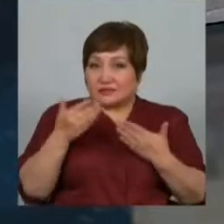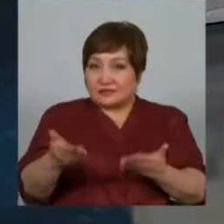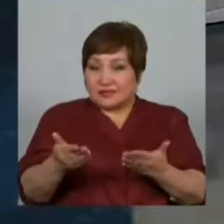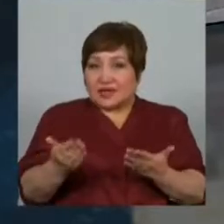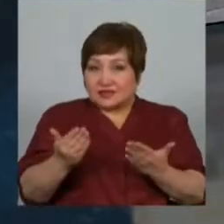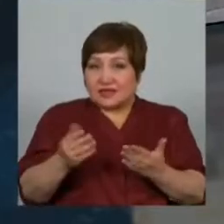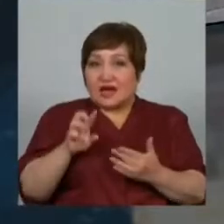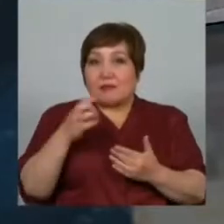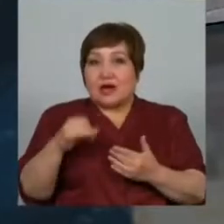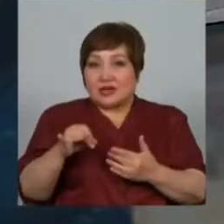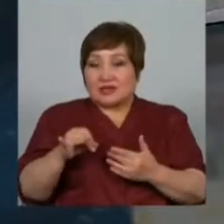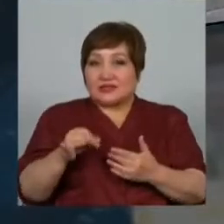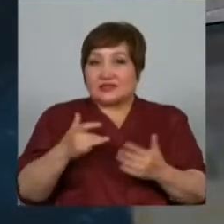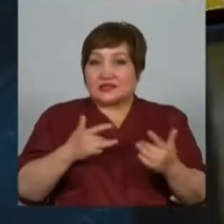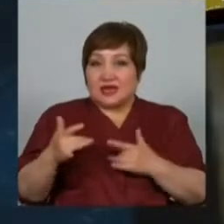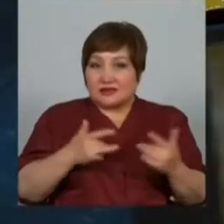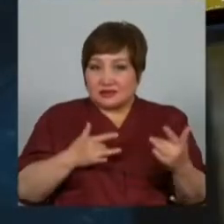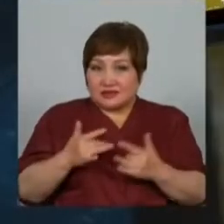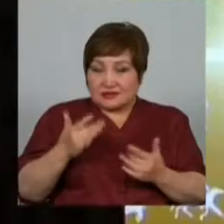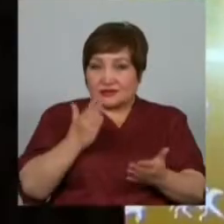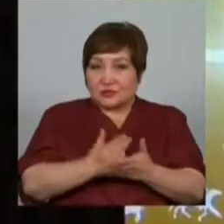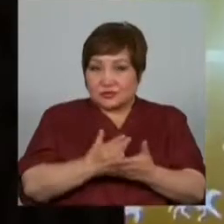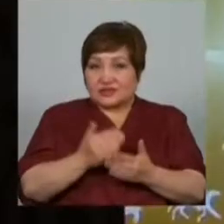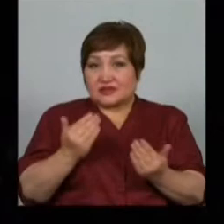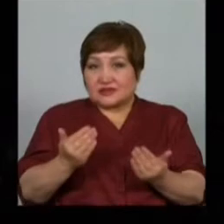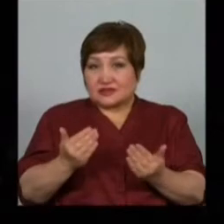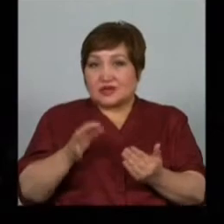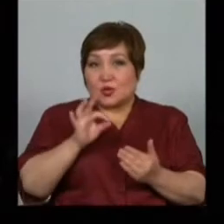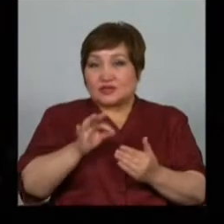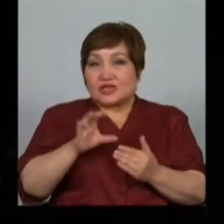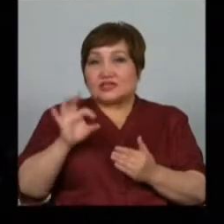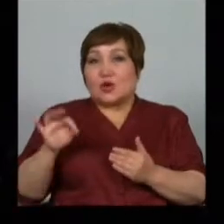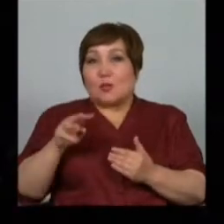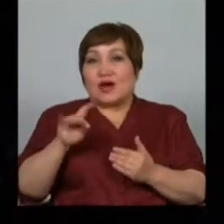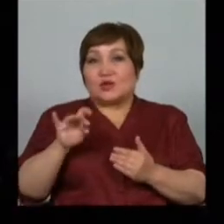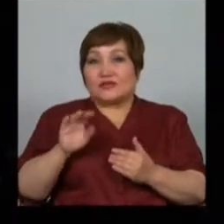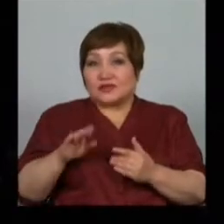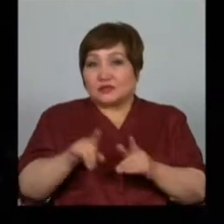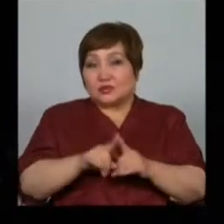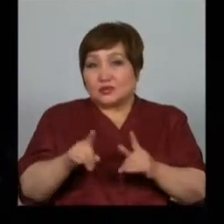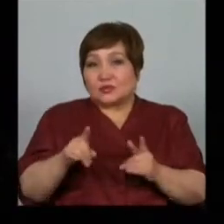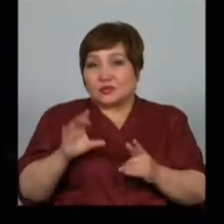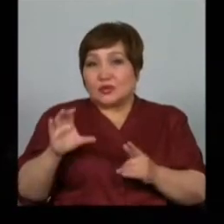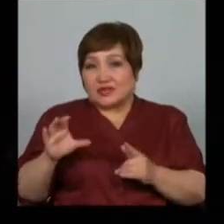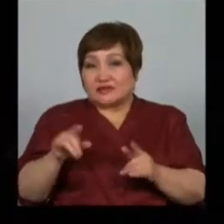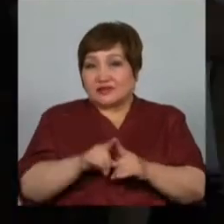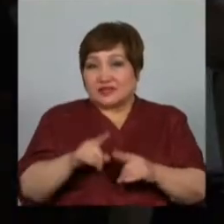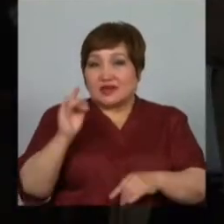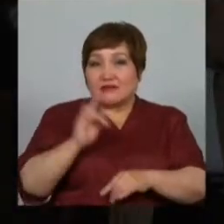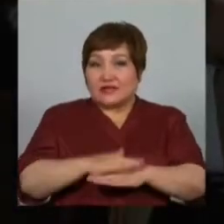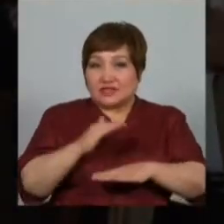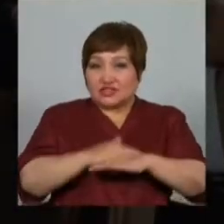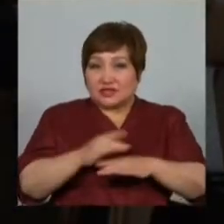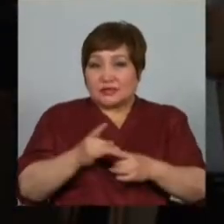атындағы опера және балет театрындамыз. Бұл жерде Олжас Омарұлының шығармашылығына арналған кеш өтіп жатыр. Кешке ақын жазушылар,